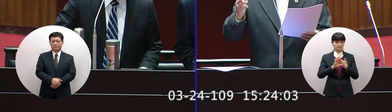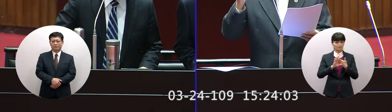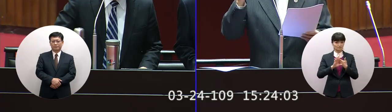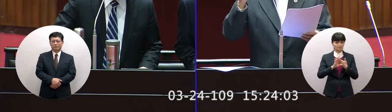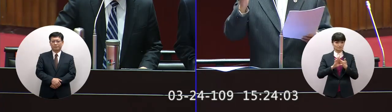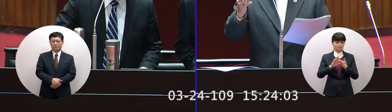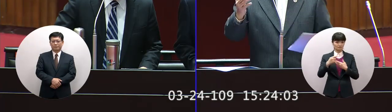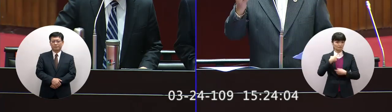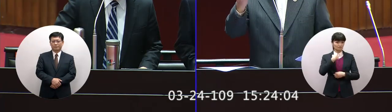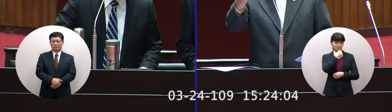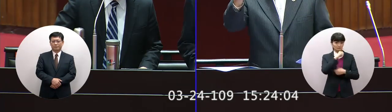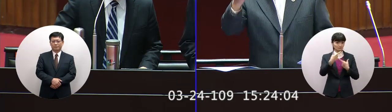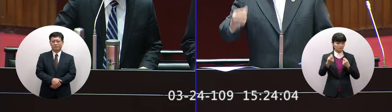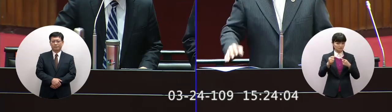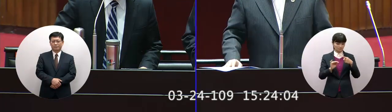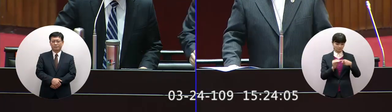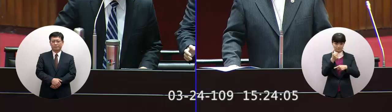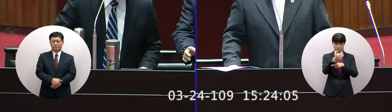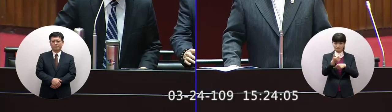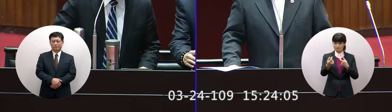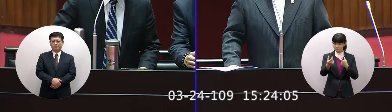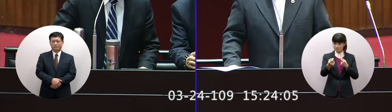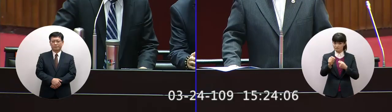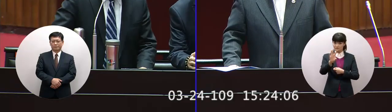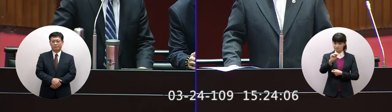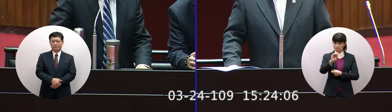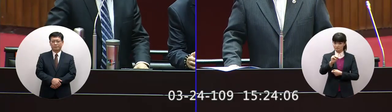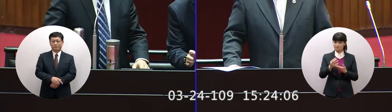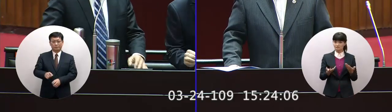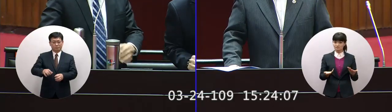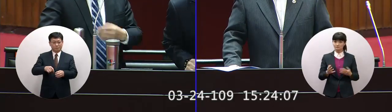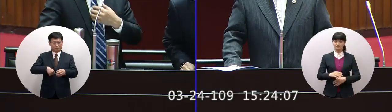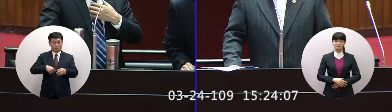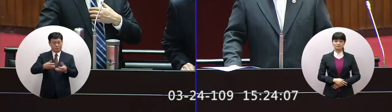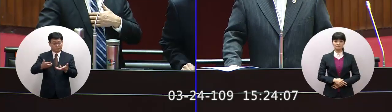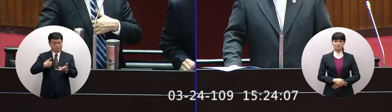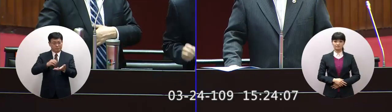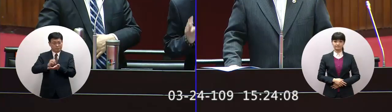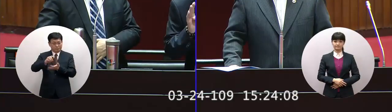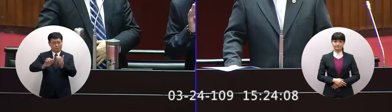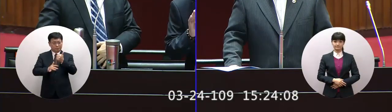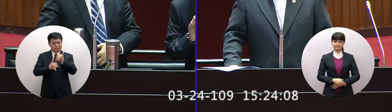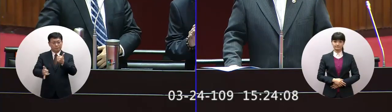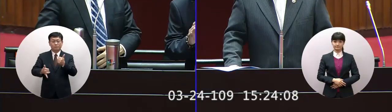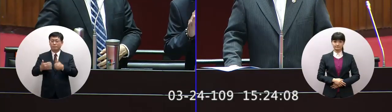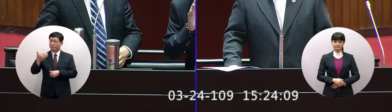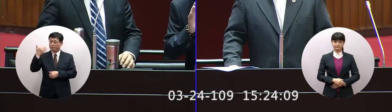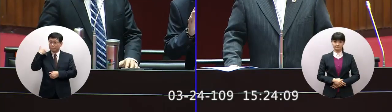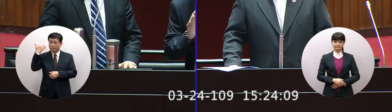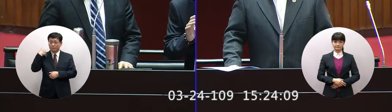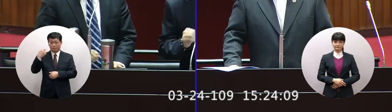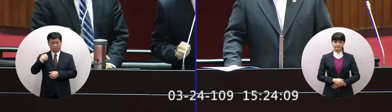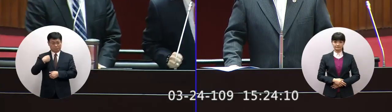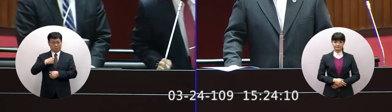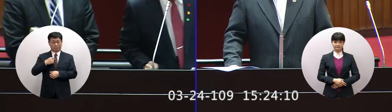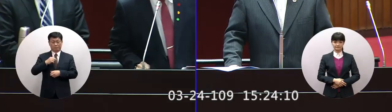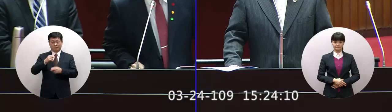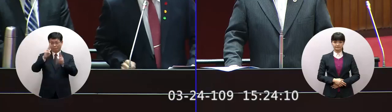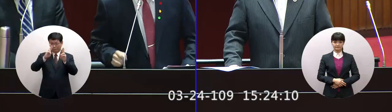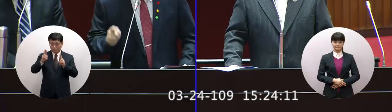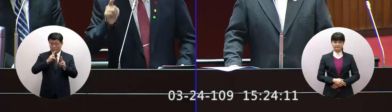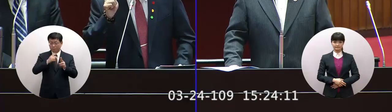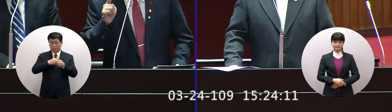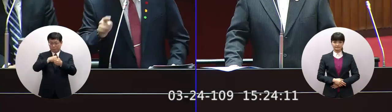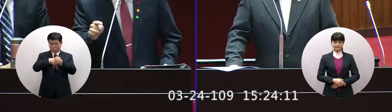比50%？有没有哪一个国家？ 这个部分我跟委员报告，因为过去我们的能源结